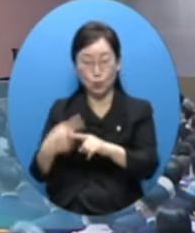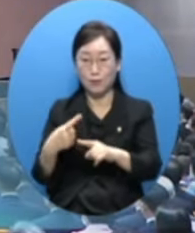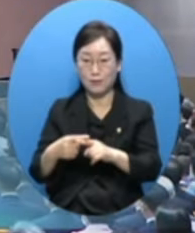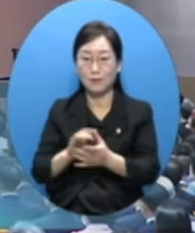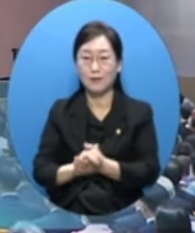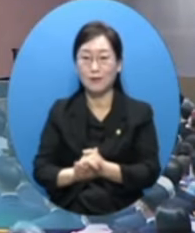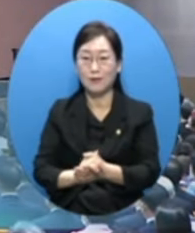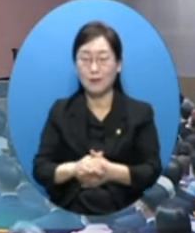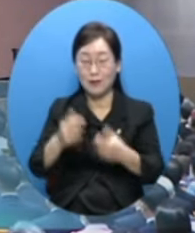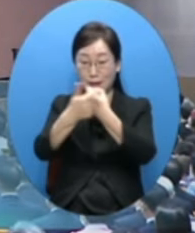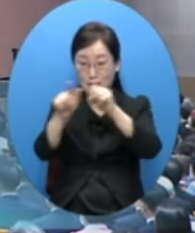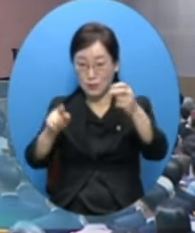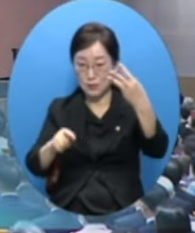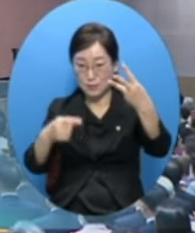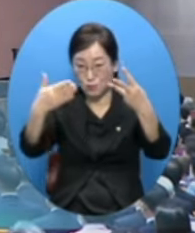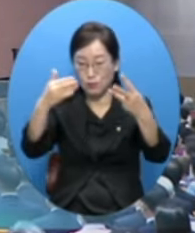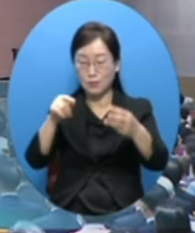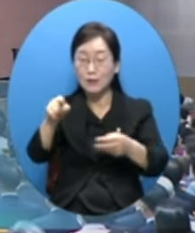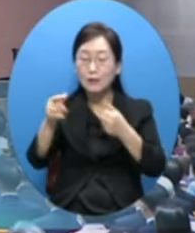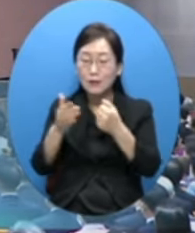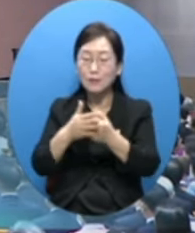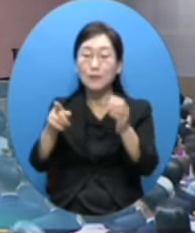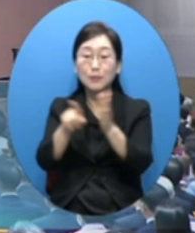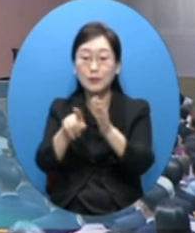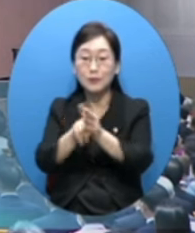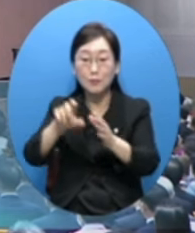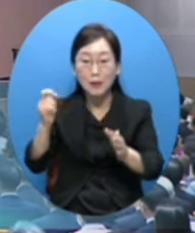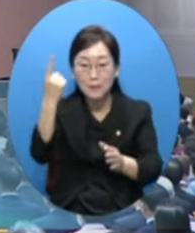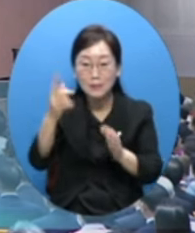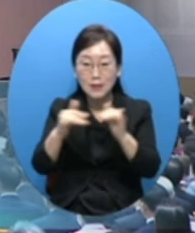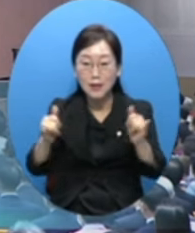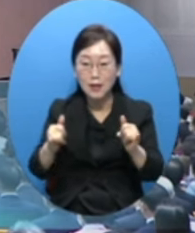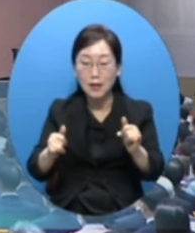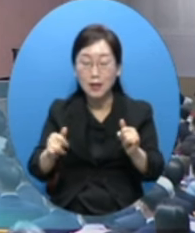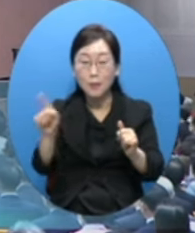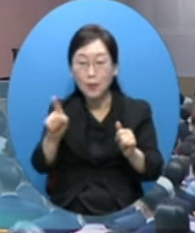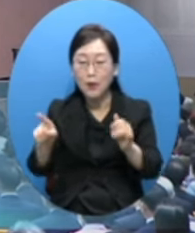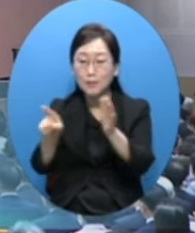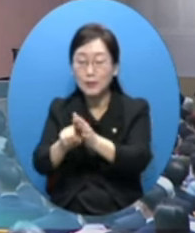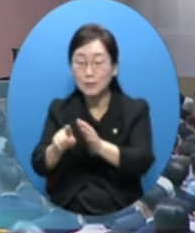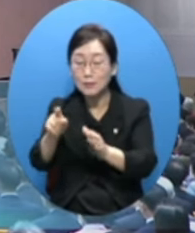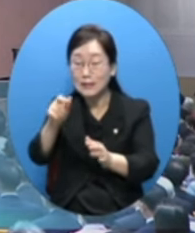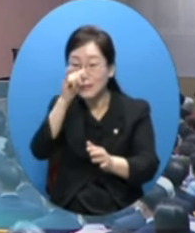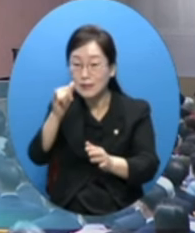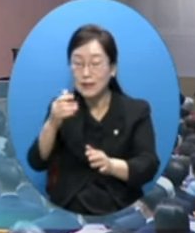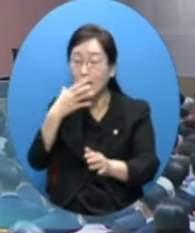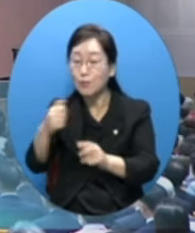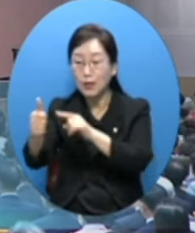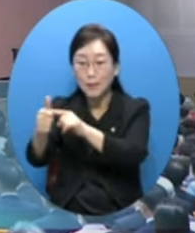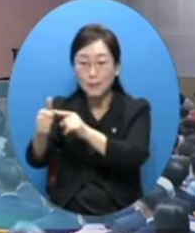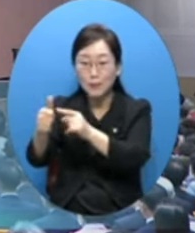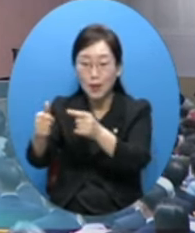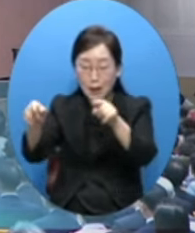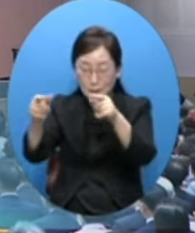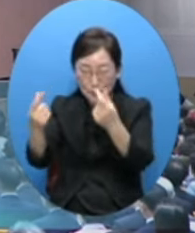9절은 설명합니다. 그러므로 믿음으로 말미암는 자는 믿음이 있는 아브라함과 함께 복을 받느니라.